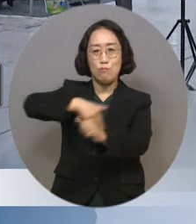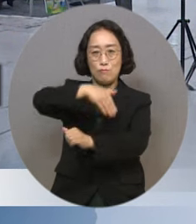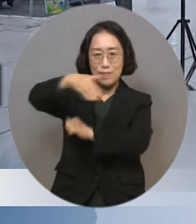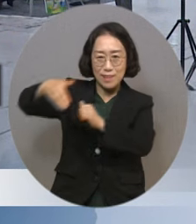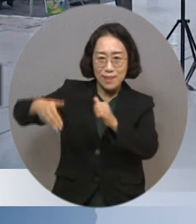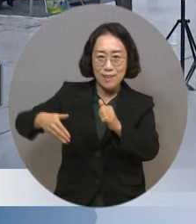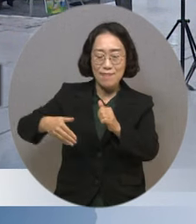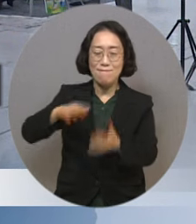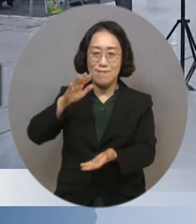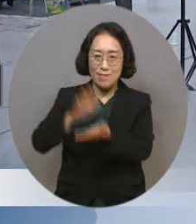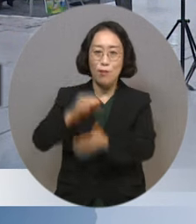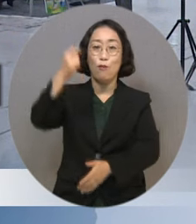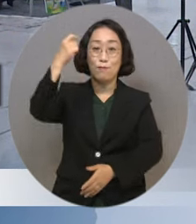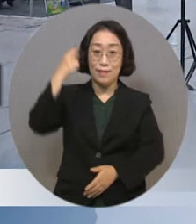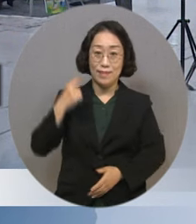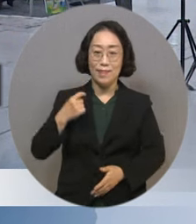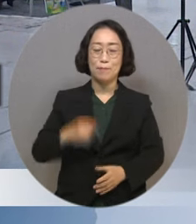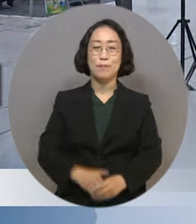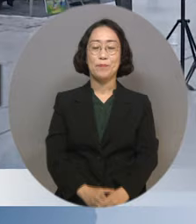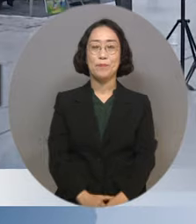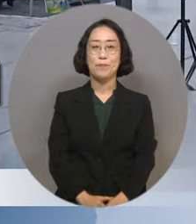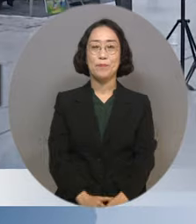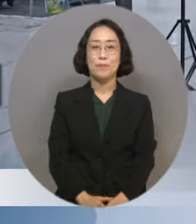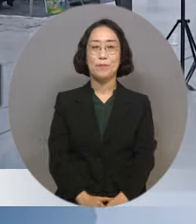더했는데요. 현장으로 함께 가보시죠.